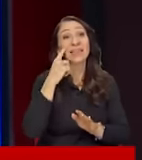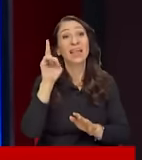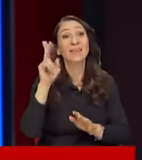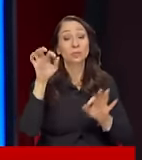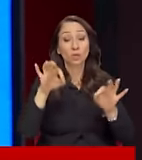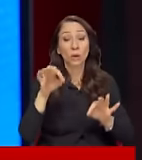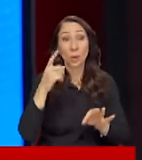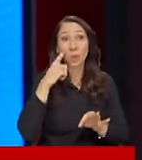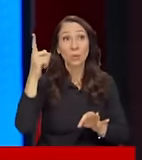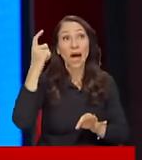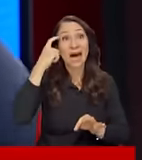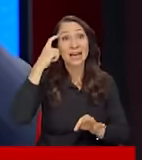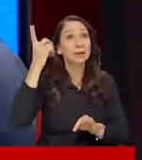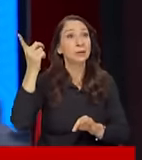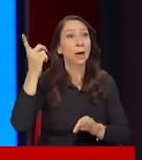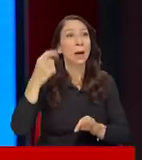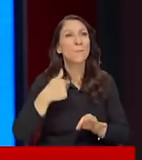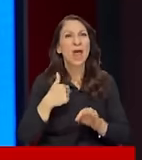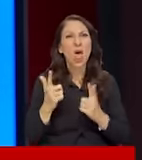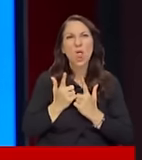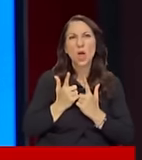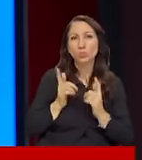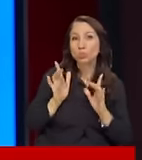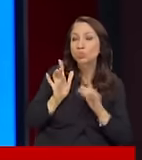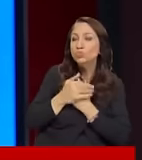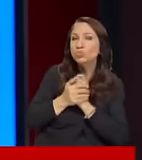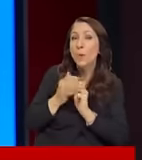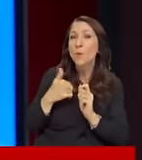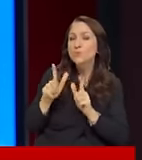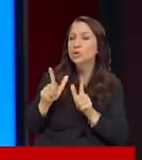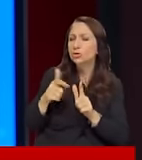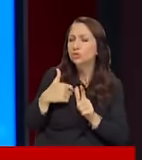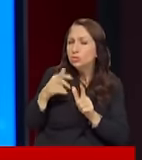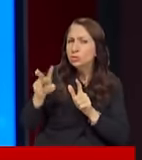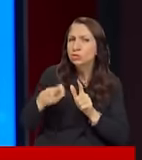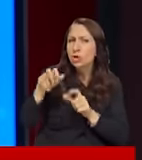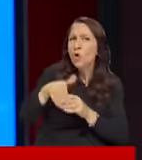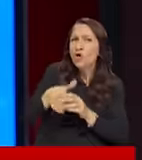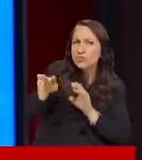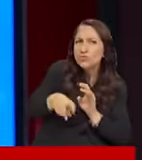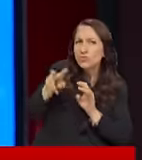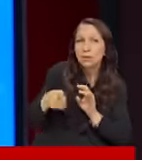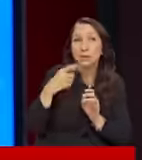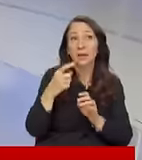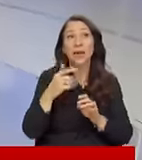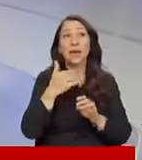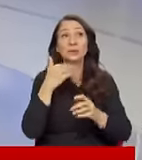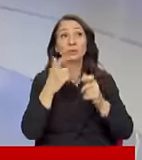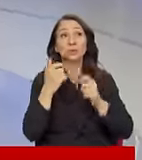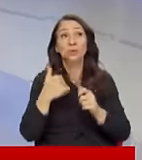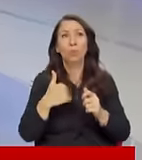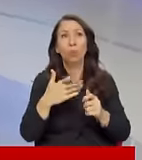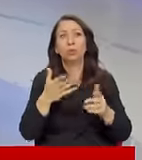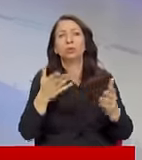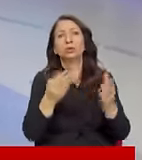Devletin şu anda hükümetin aklı şu. Bana muhtaç olsunlar. Ben o muhtaçlık üzerinden oy devşireyim. Et ve Süt Kurumu'nun önüne gidiyoruz.